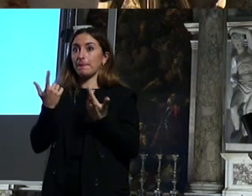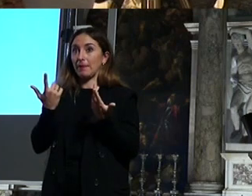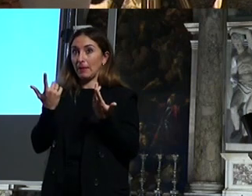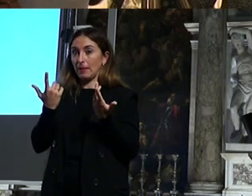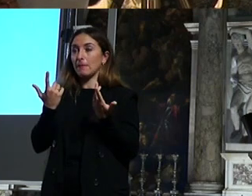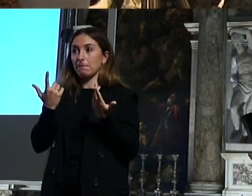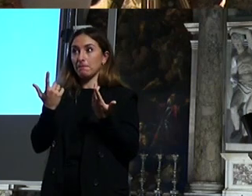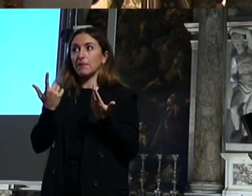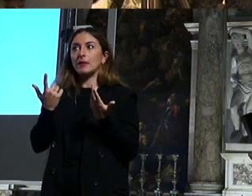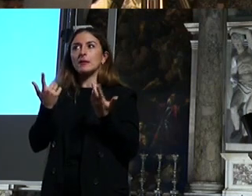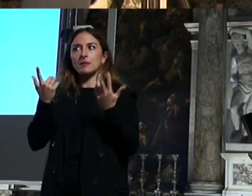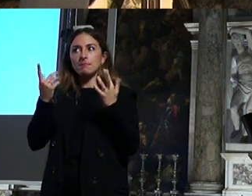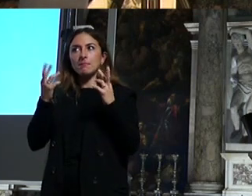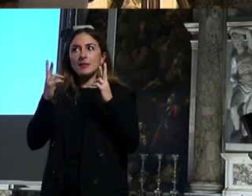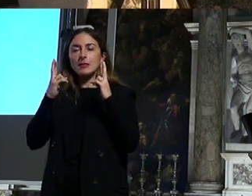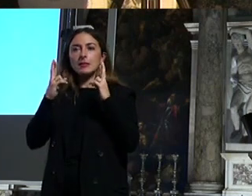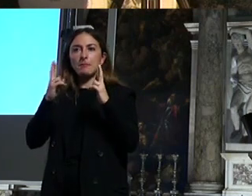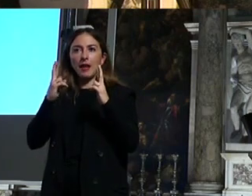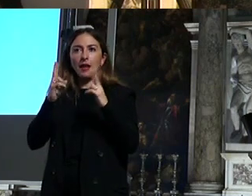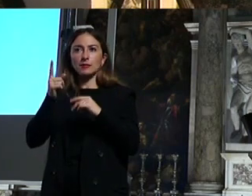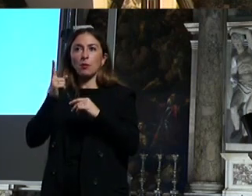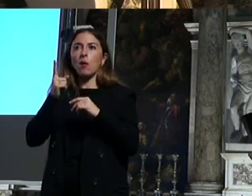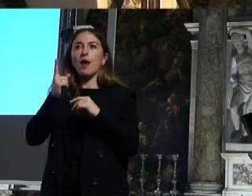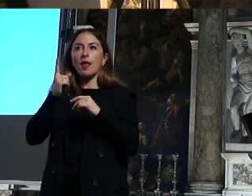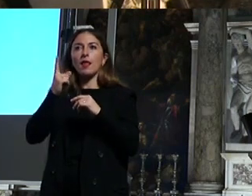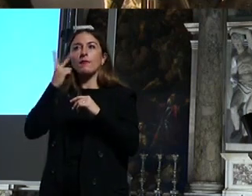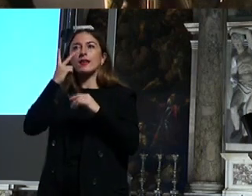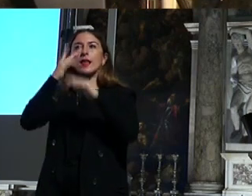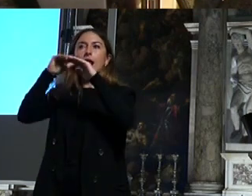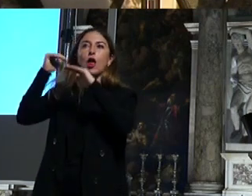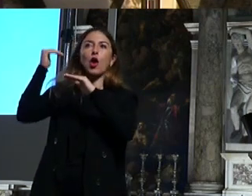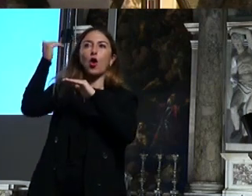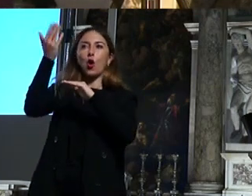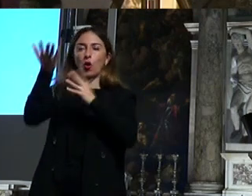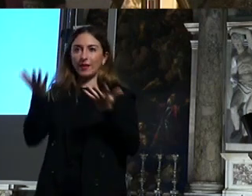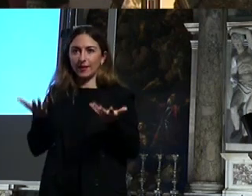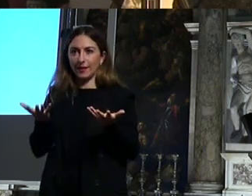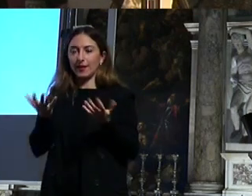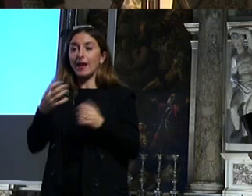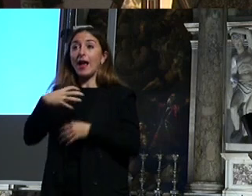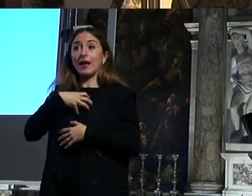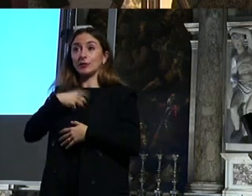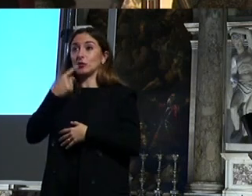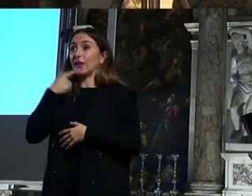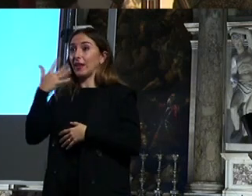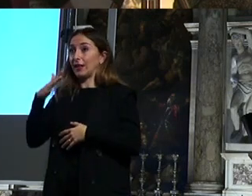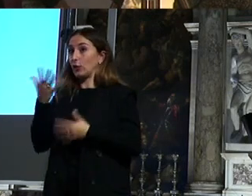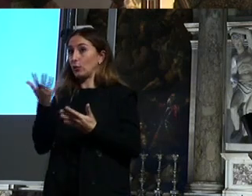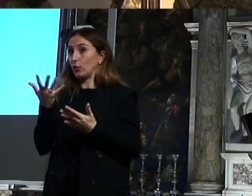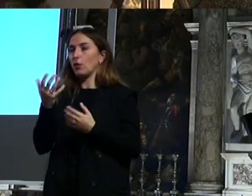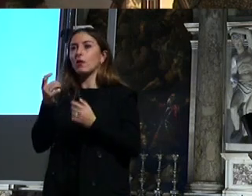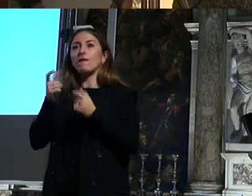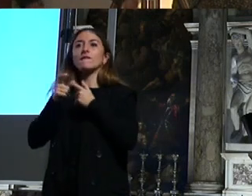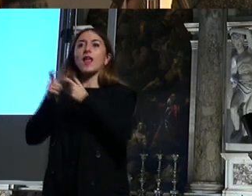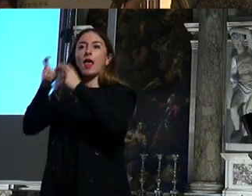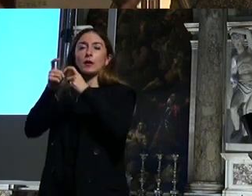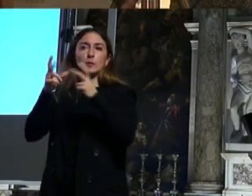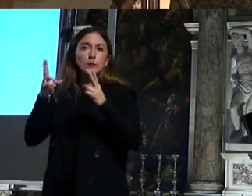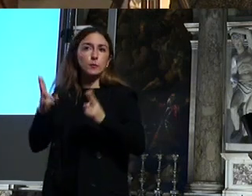data la voglia di vedere oltre. Poi l'assessore ha detto non possiamo viaggiare.